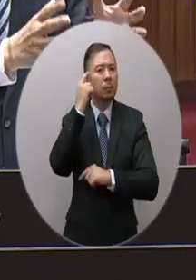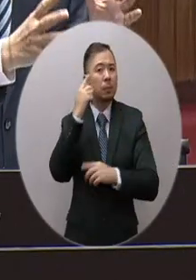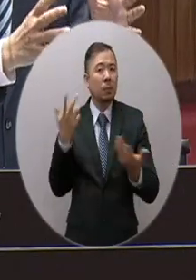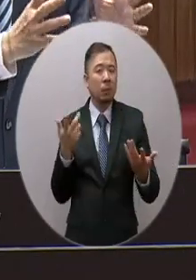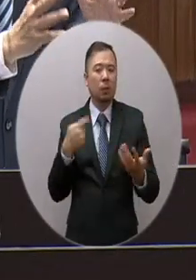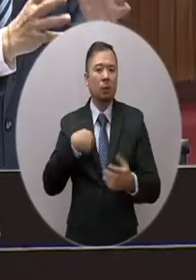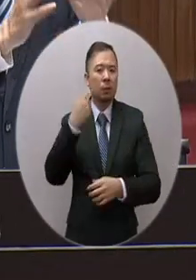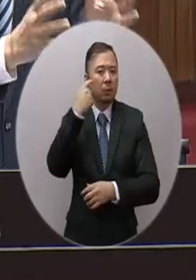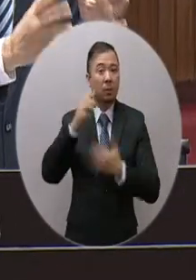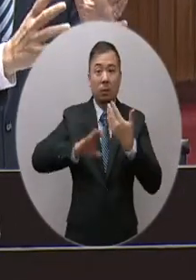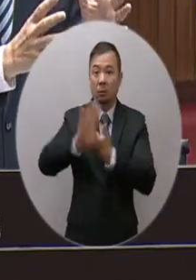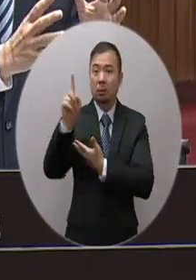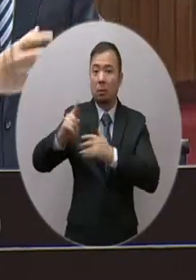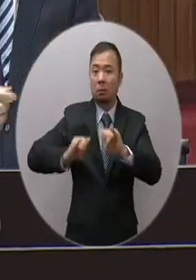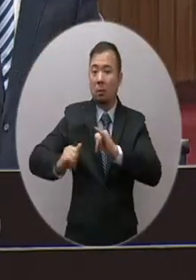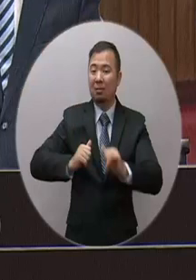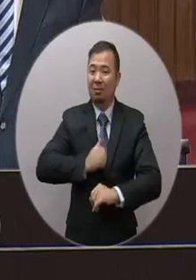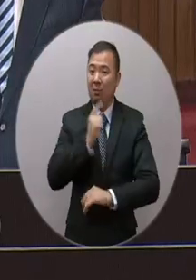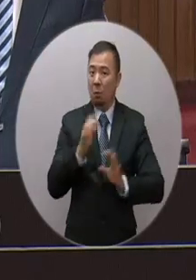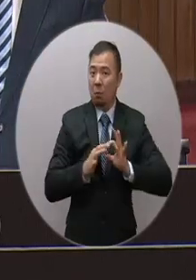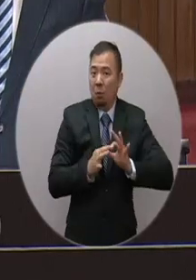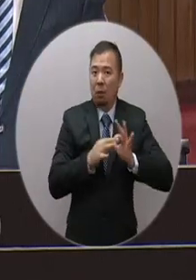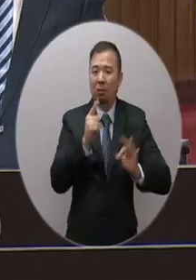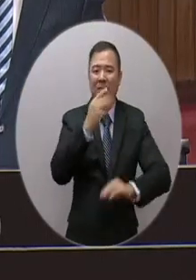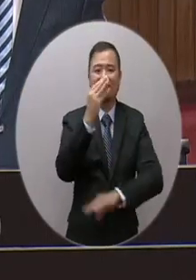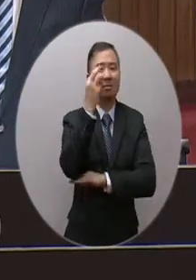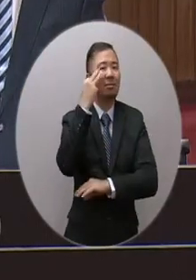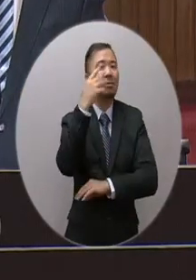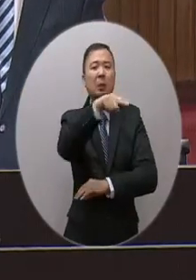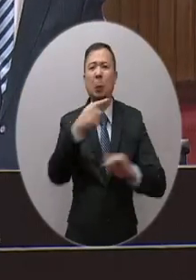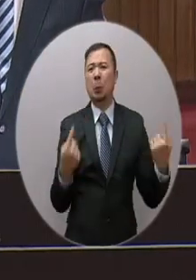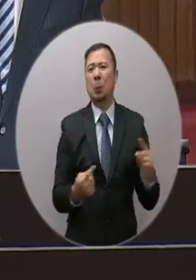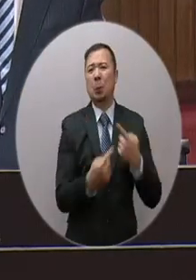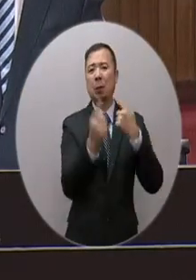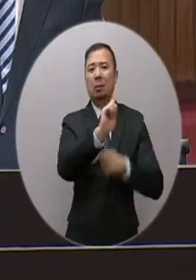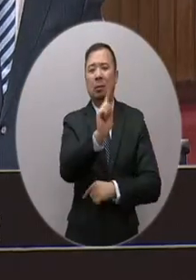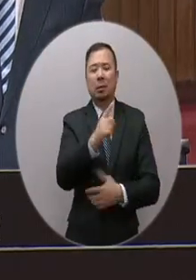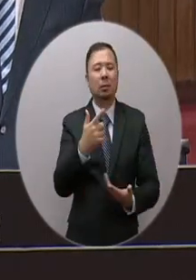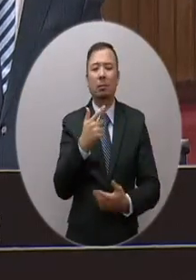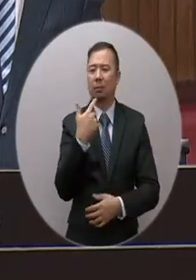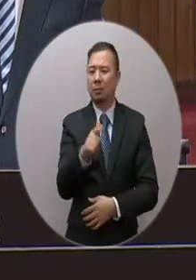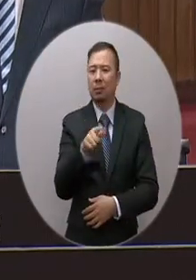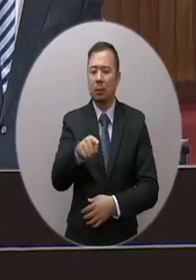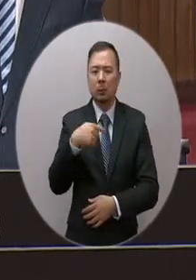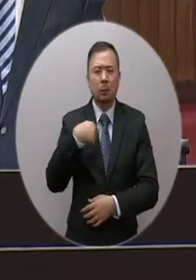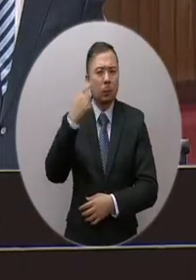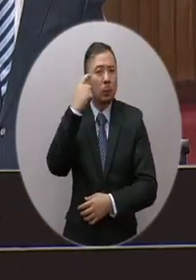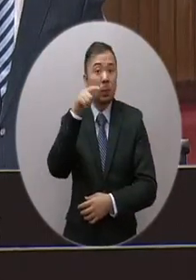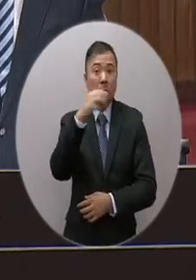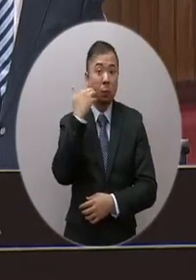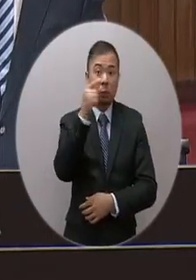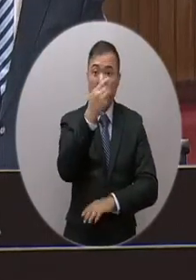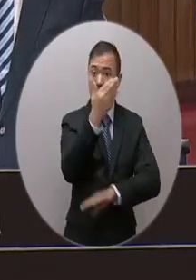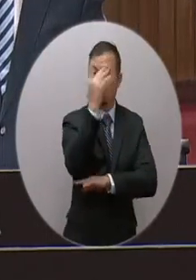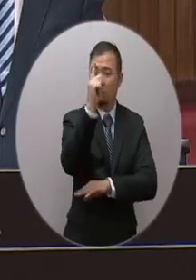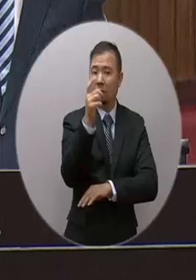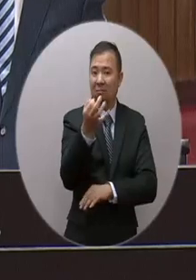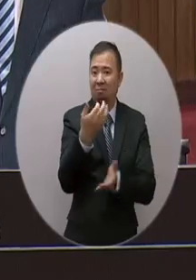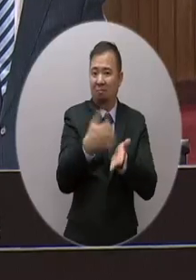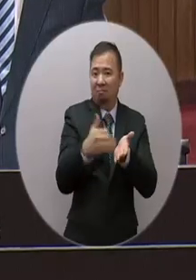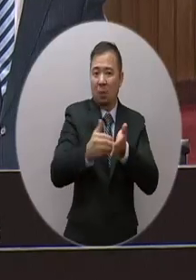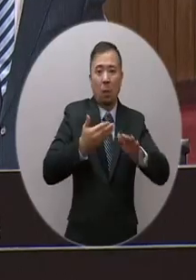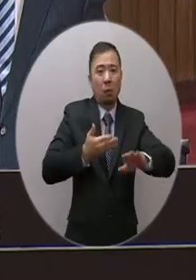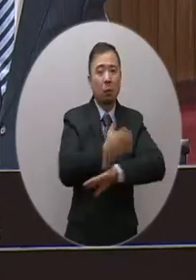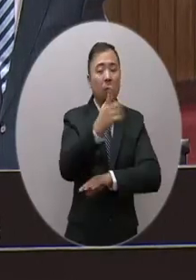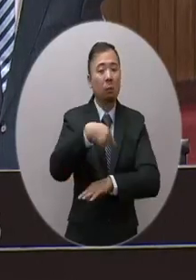样的关注政治上的对立，他反而更关注的是，这样的建设既然经费过了，那对我们生活提升是